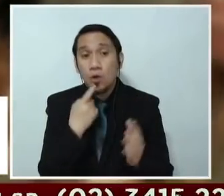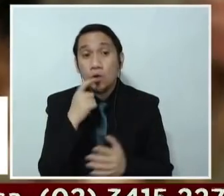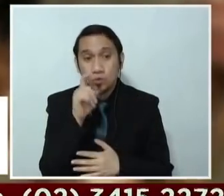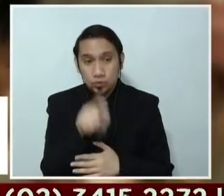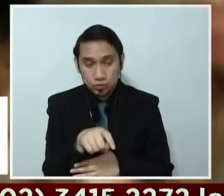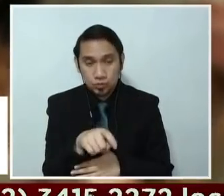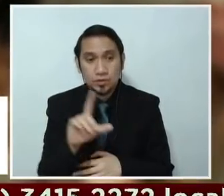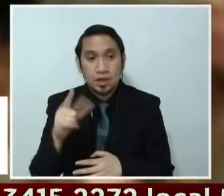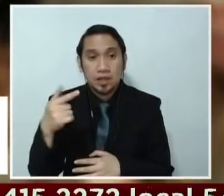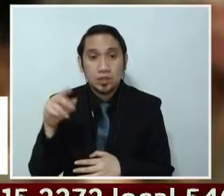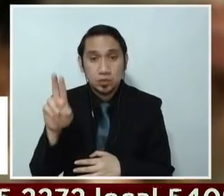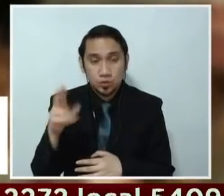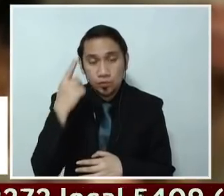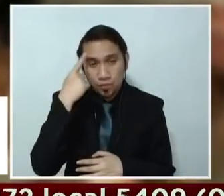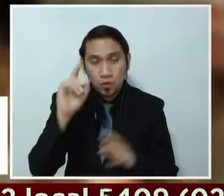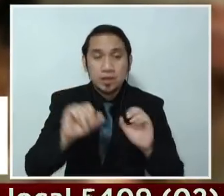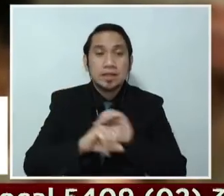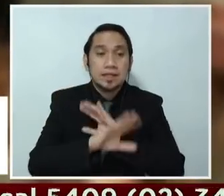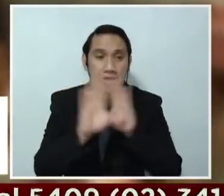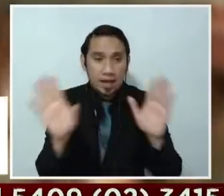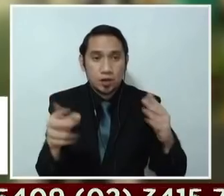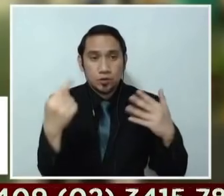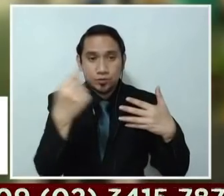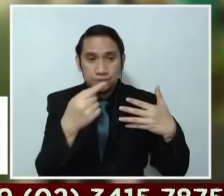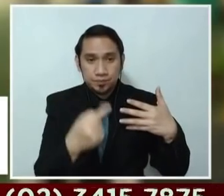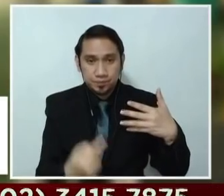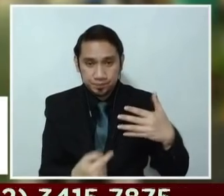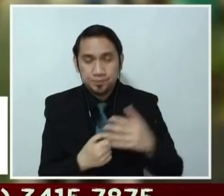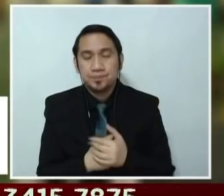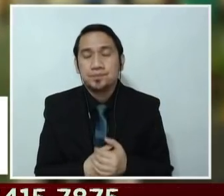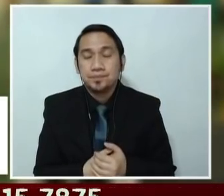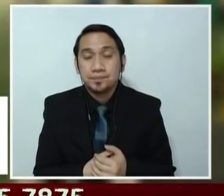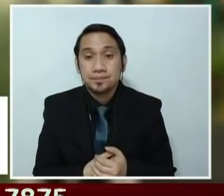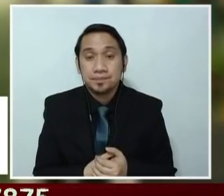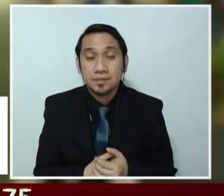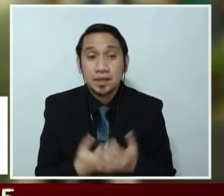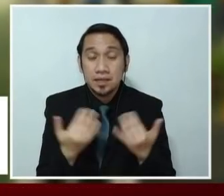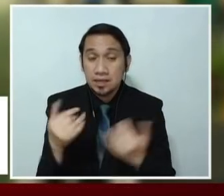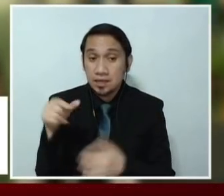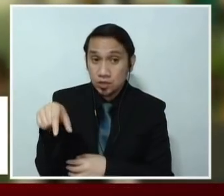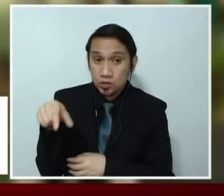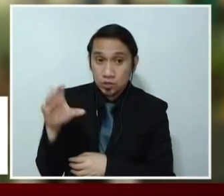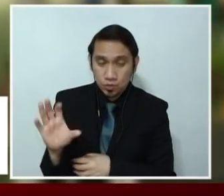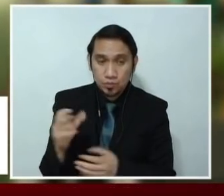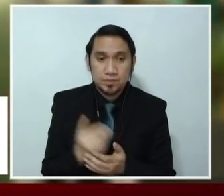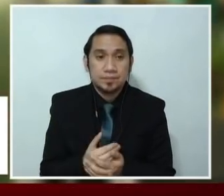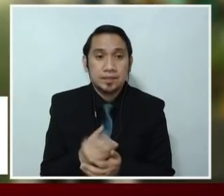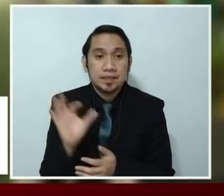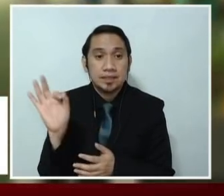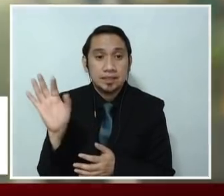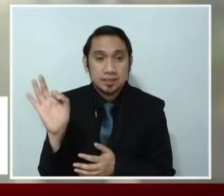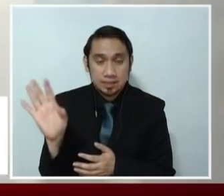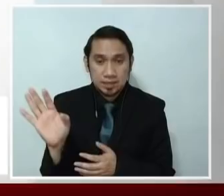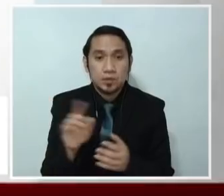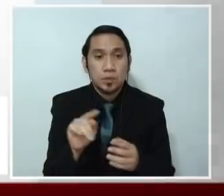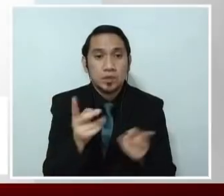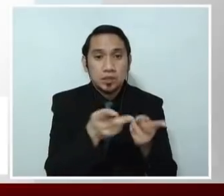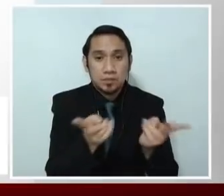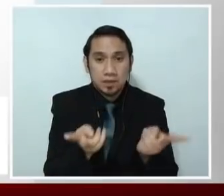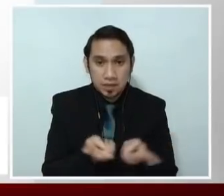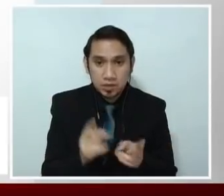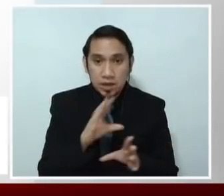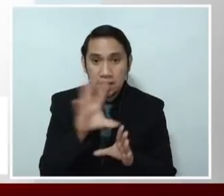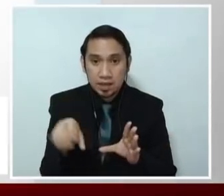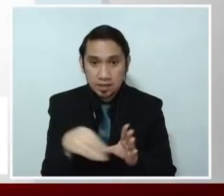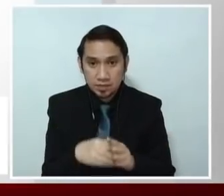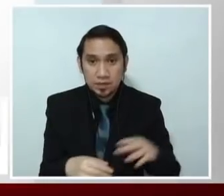mga LGU para klaro ang guidelines. Ang Quezon City, 19 ang mga tinukoy na lugar. Kasama na